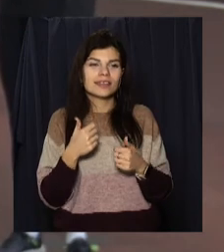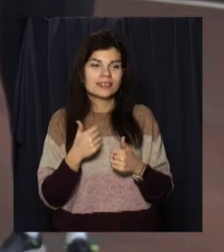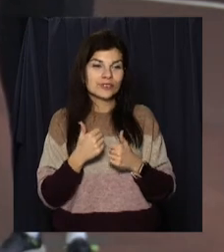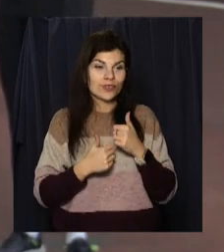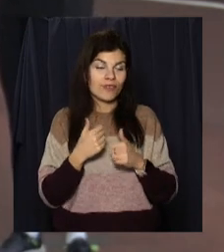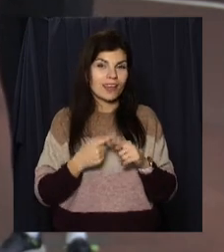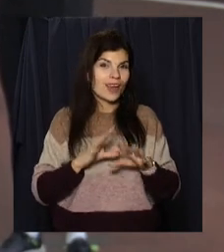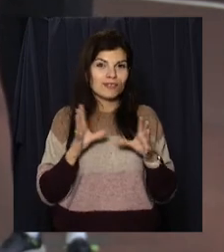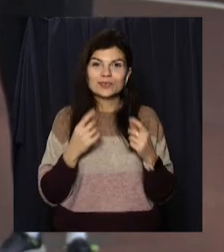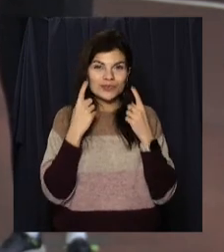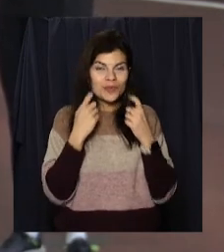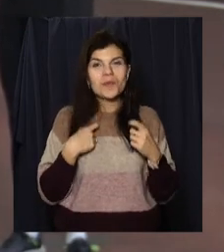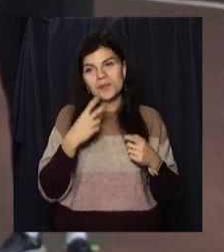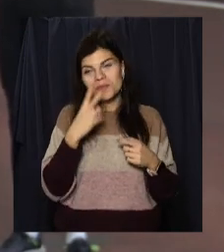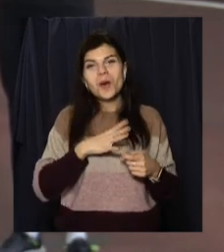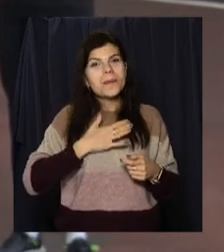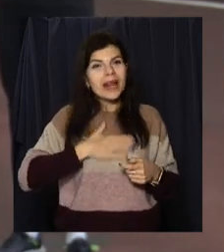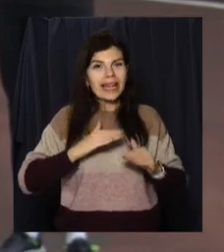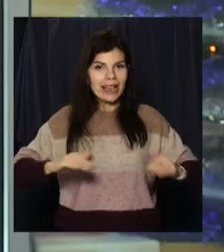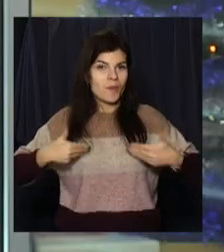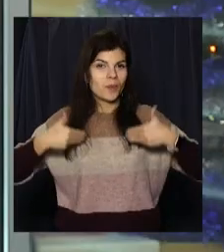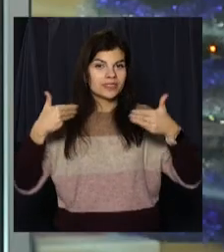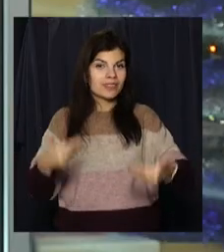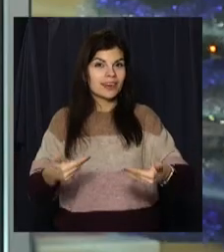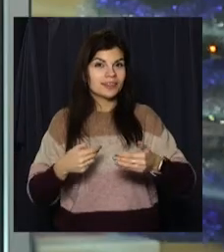так здорово, мне было так приятно поздравлять детей.